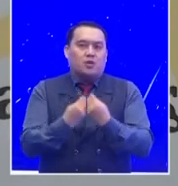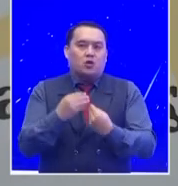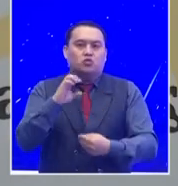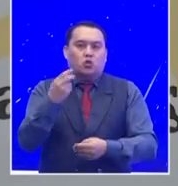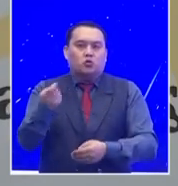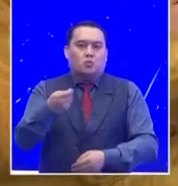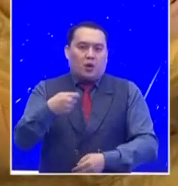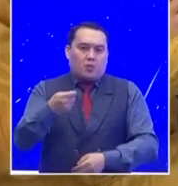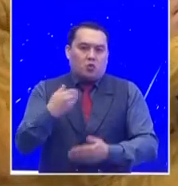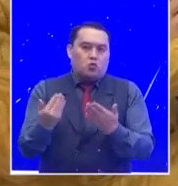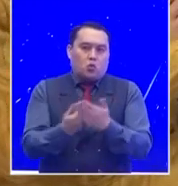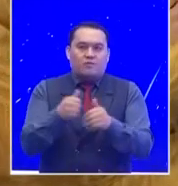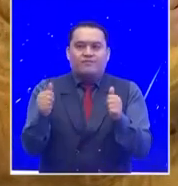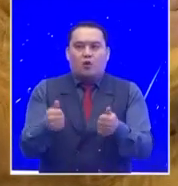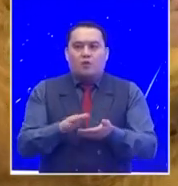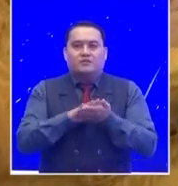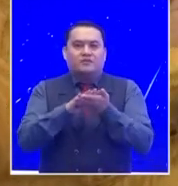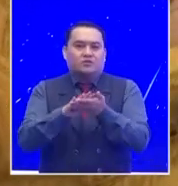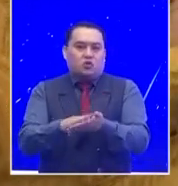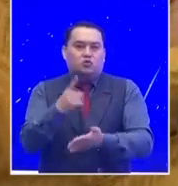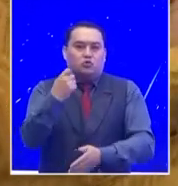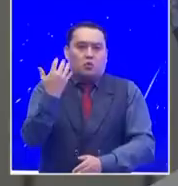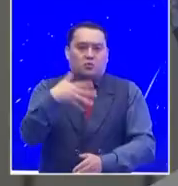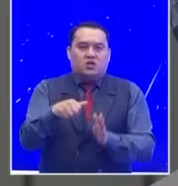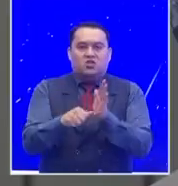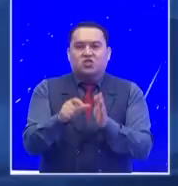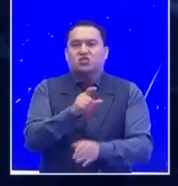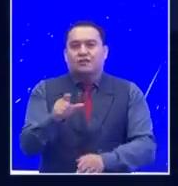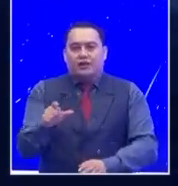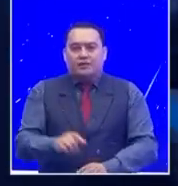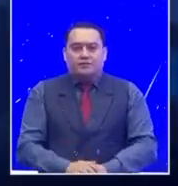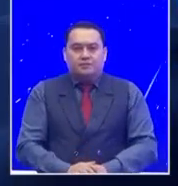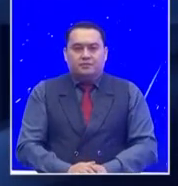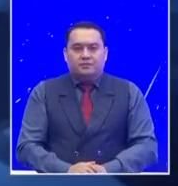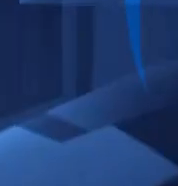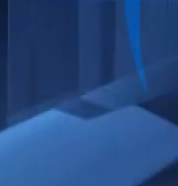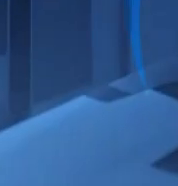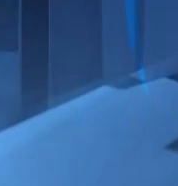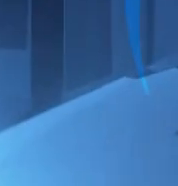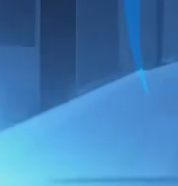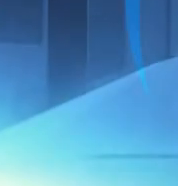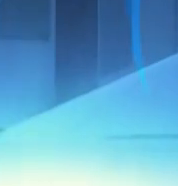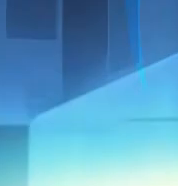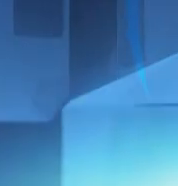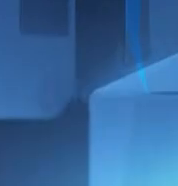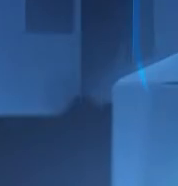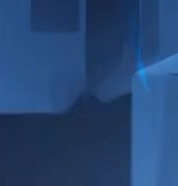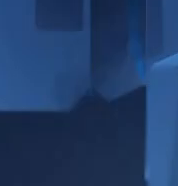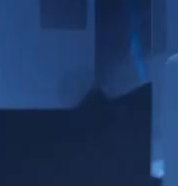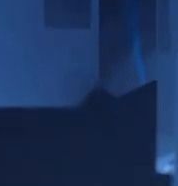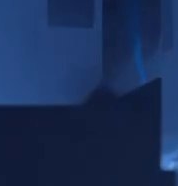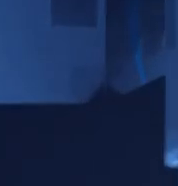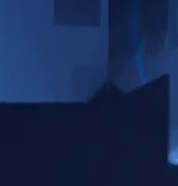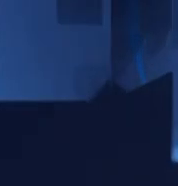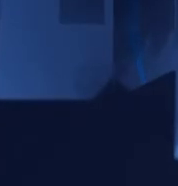социальное пособие по новому формату подали заявку 156 человек. Гульназ Мустафа, Аманжол Жункешев, телеканал ЖТСУ,